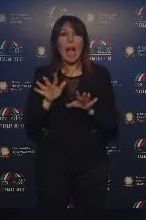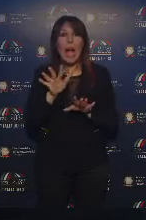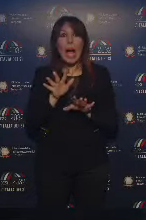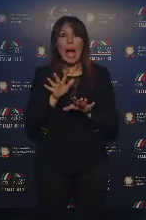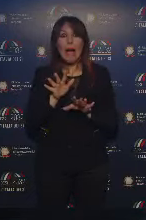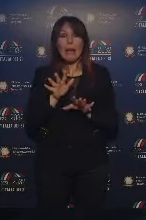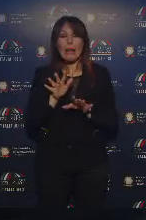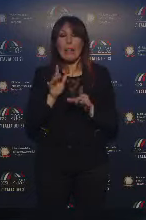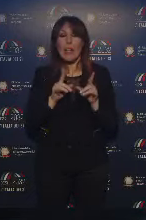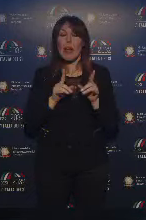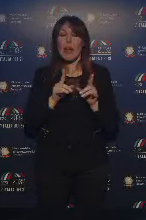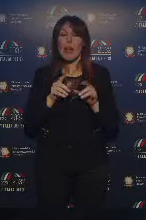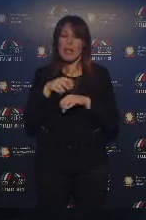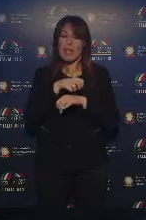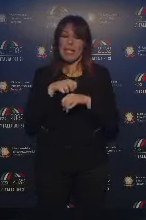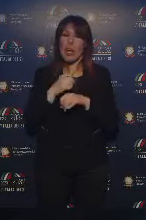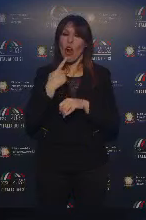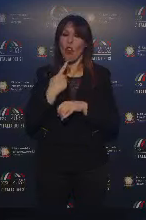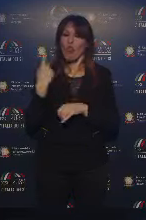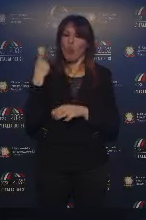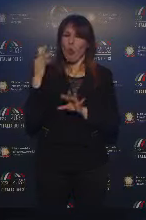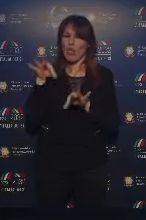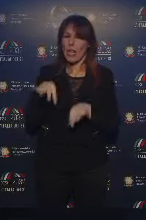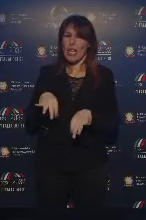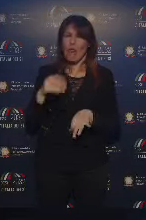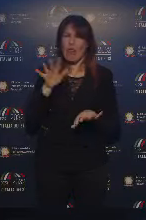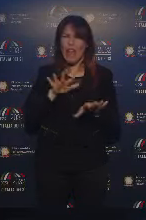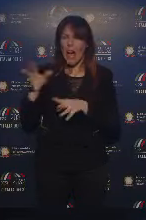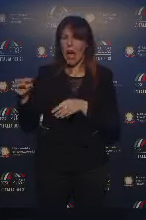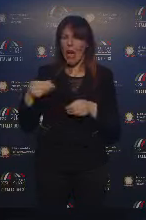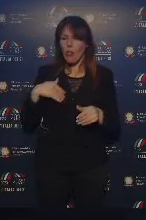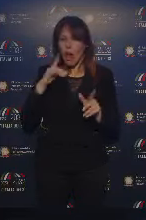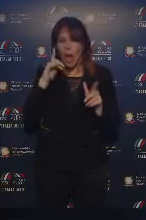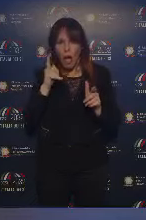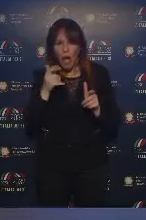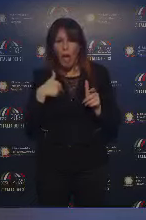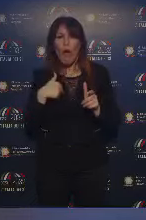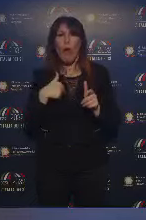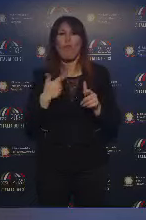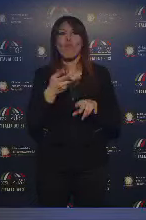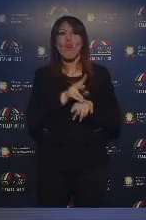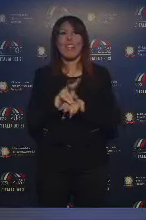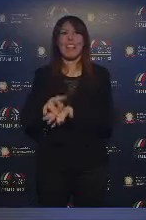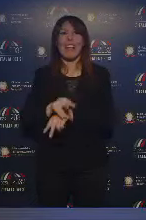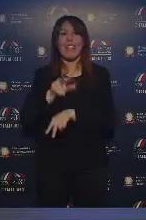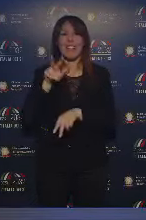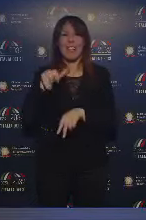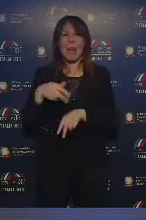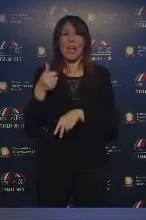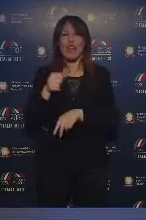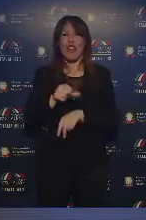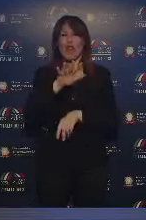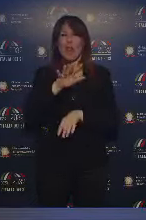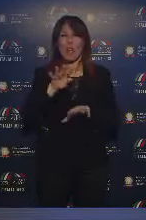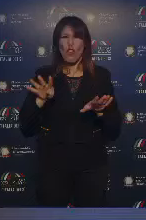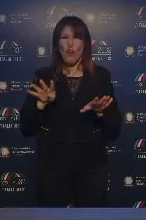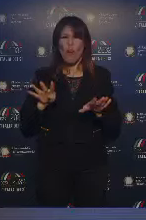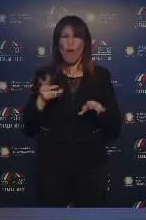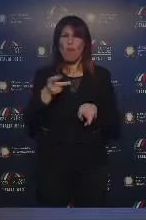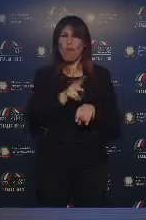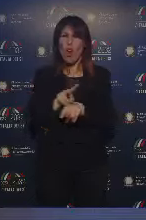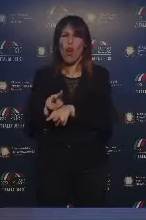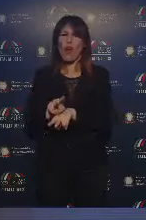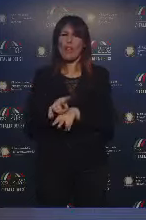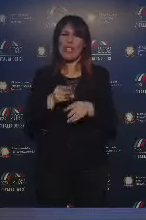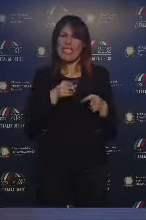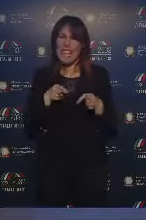sono arrivato al Ministero l'anno scorso è stata la mortalità 3159 morti sulle strade italiane nel